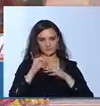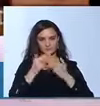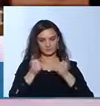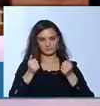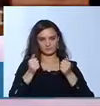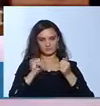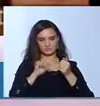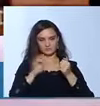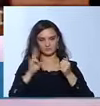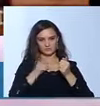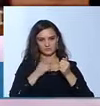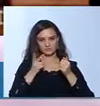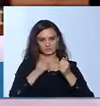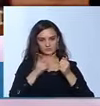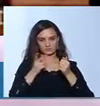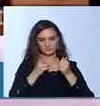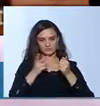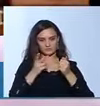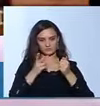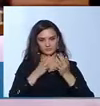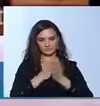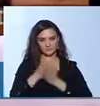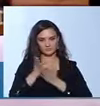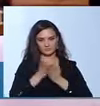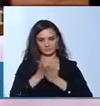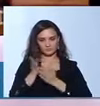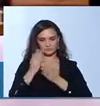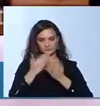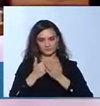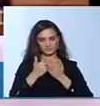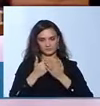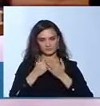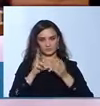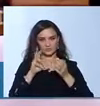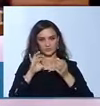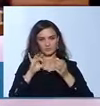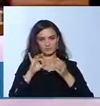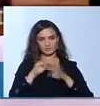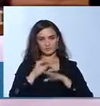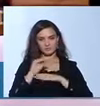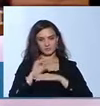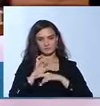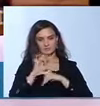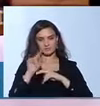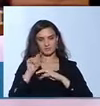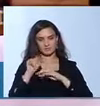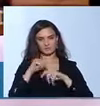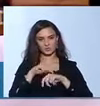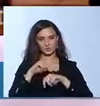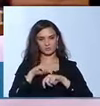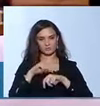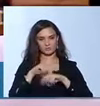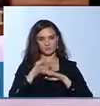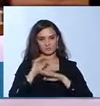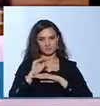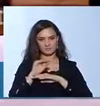დიახ, ან ორი მიმართულებით არის ხოლმე, ან ჰორმონის დონე იმატებს, ან მისადმი